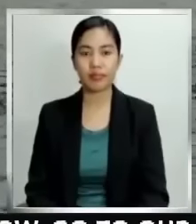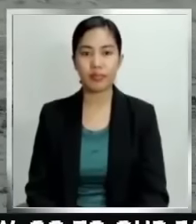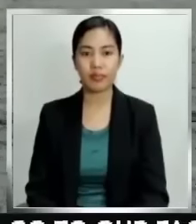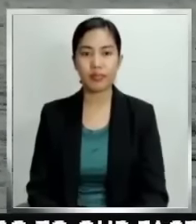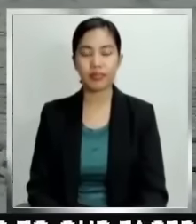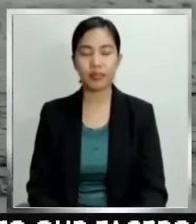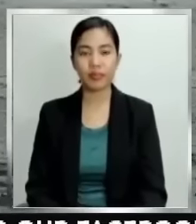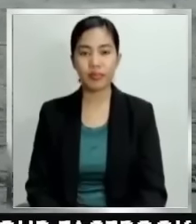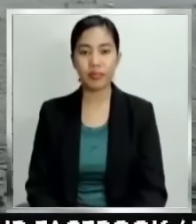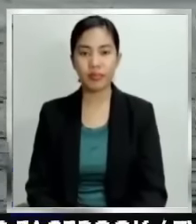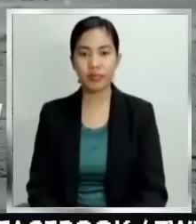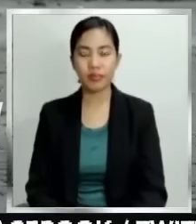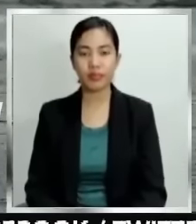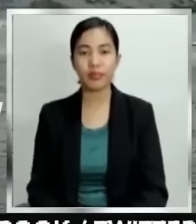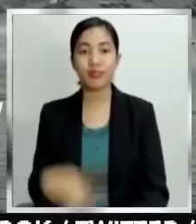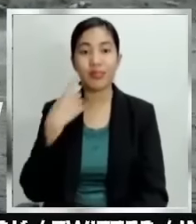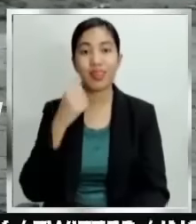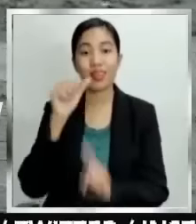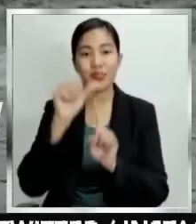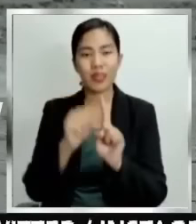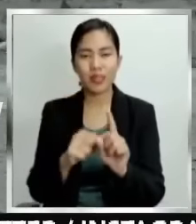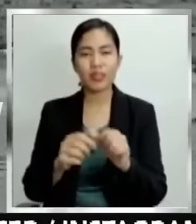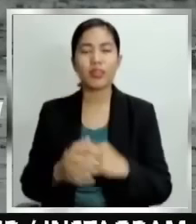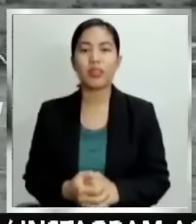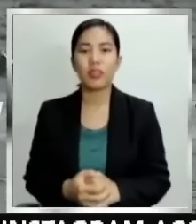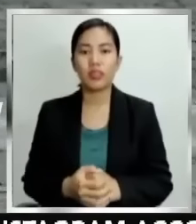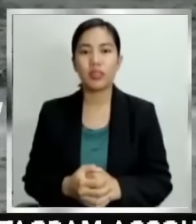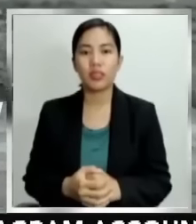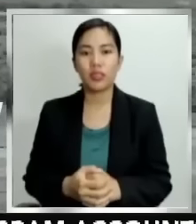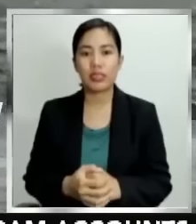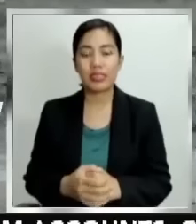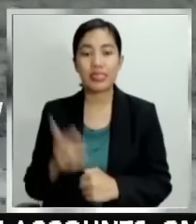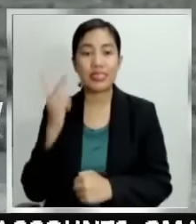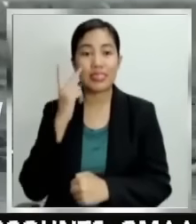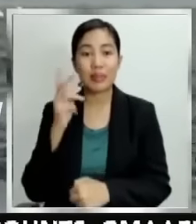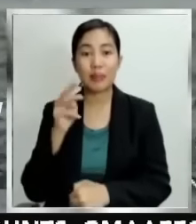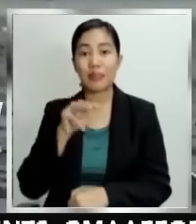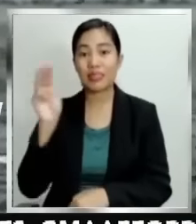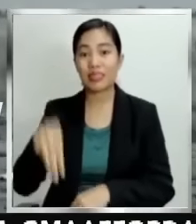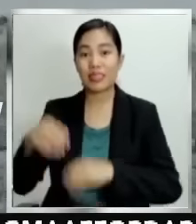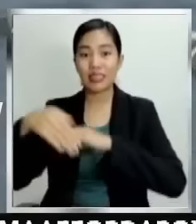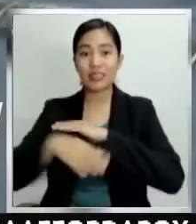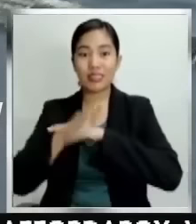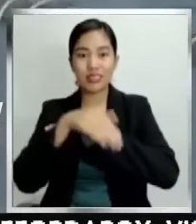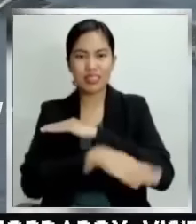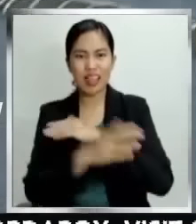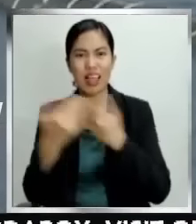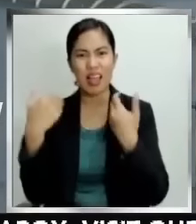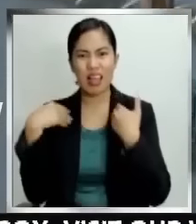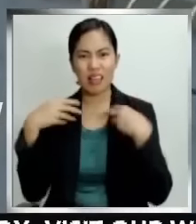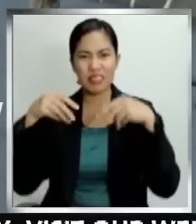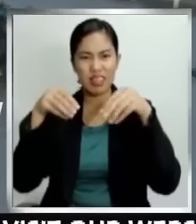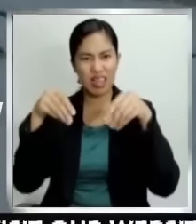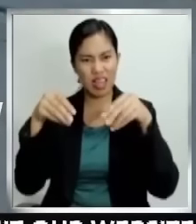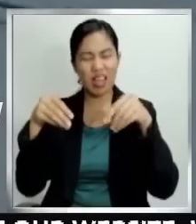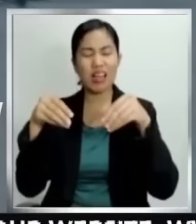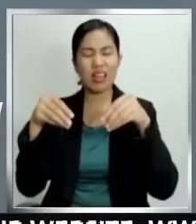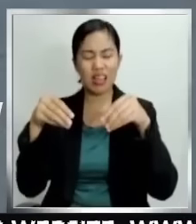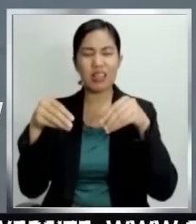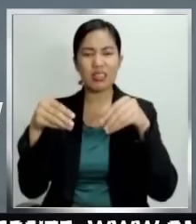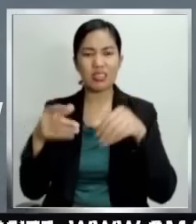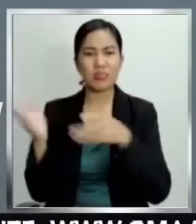Noong Abril, walang tigil ang pagbuga ng buhangin mula sa Manila Bay sa bahaging ito ng Barangay Tansan, Navotas City. Pinadaraan ng mga buhangin mula sa